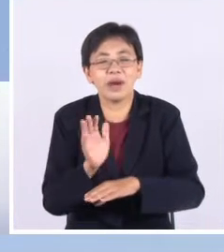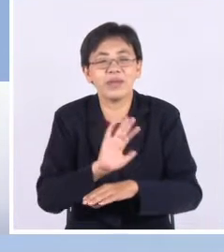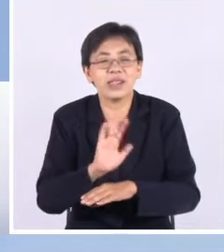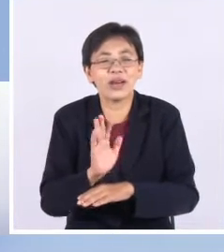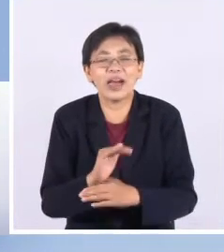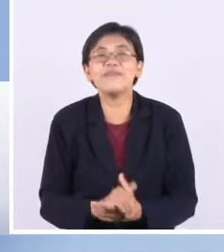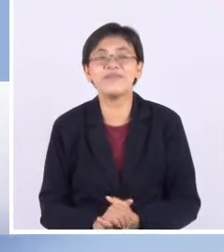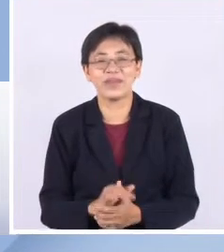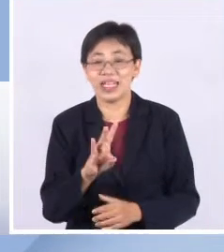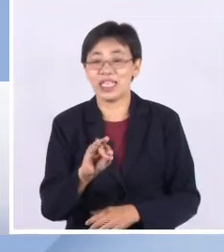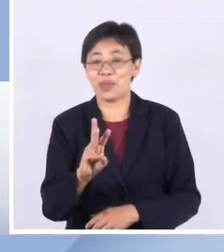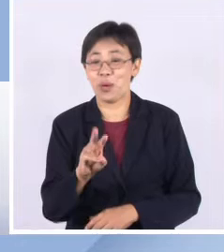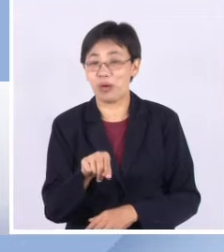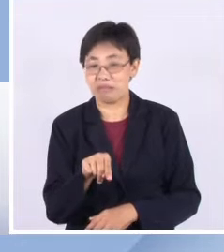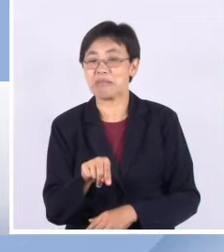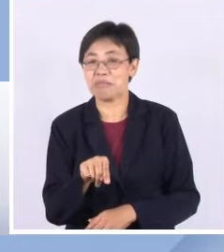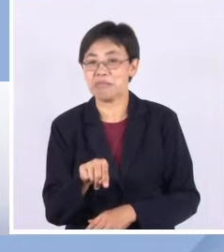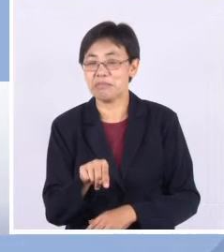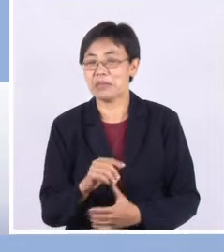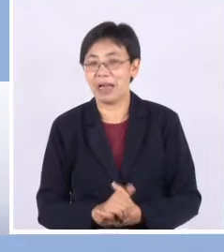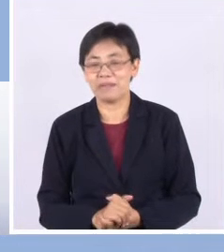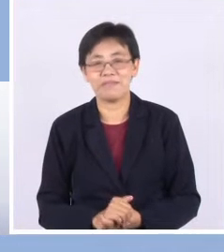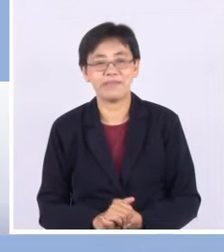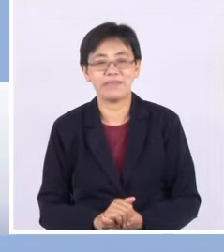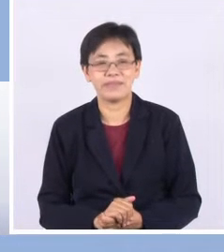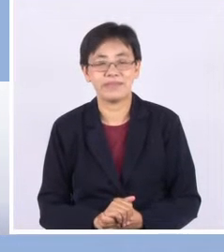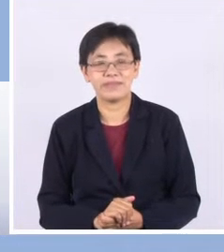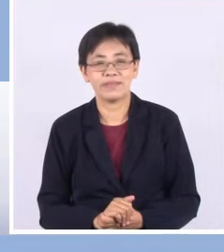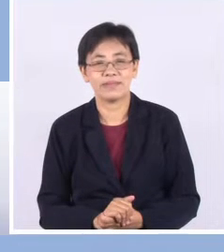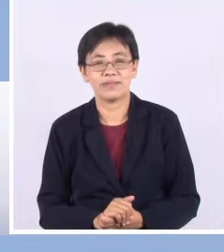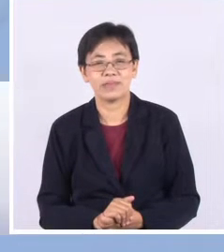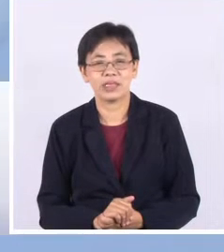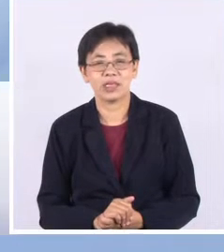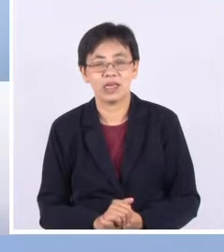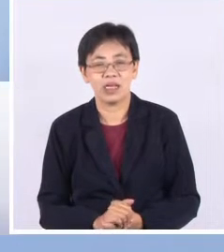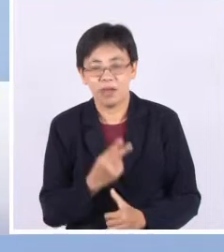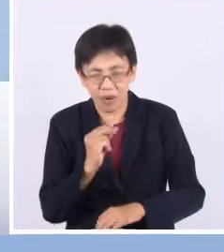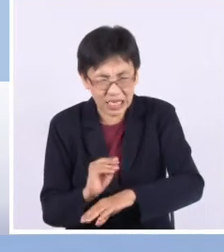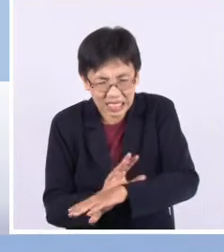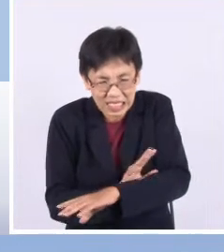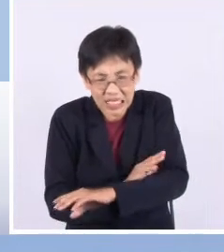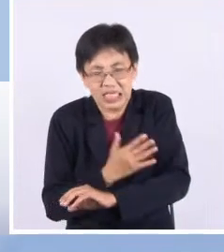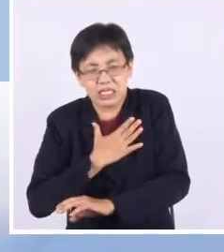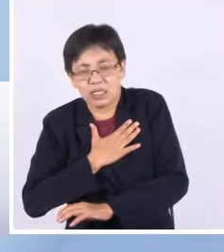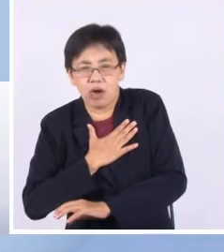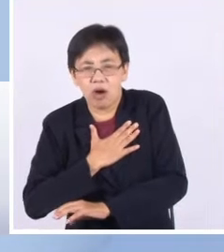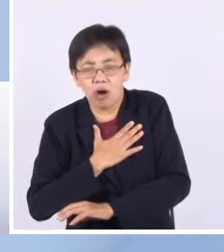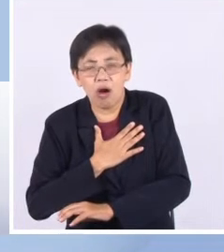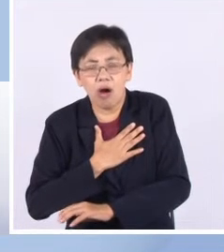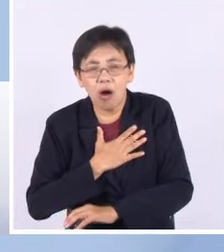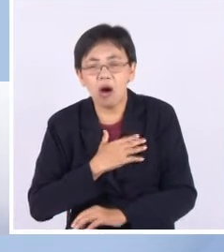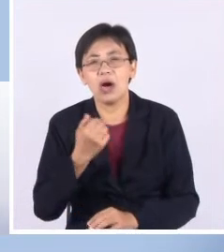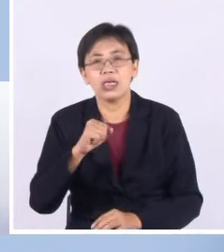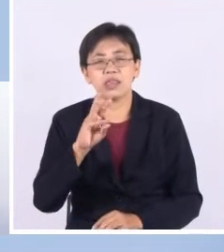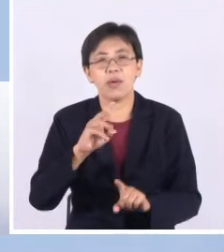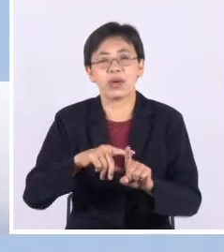เลย76ตัวเนี ่ ย เต็มไปหมดนะฮะแต่ชาวบ้านก็พอลืมเรื่องขนลุกไปก็ต้องโฟกัสสิ่งที่จะเกิดขึ้นในวันที่16สิ